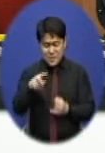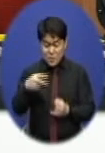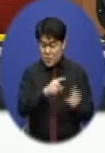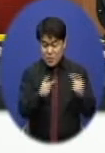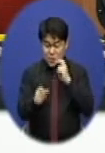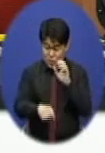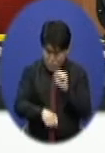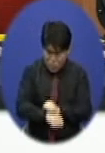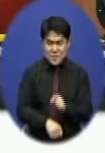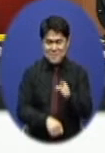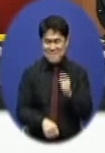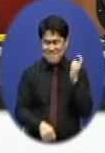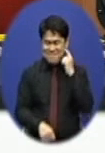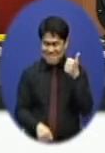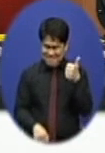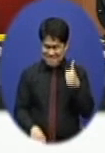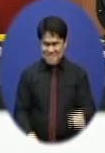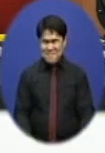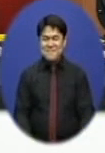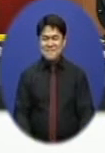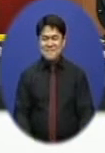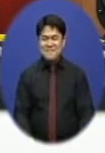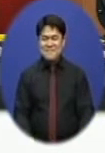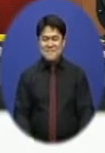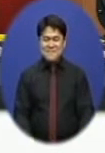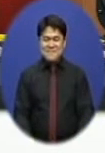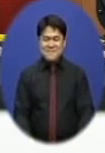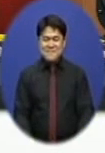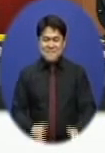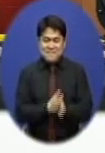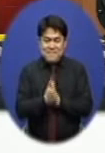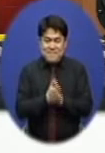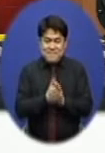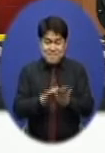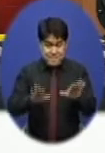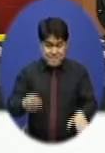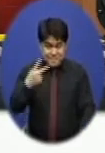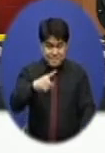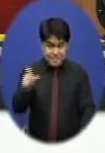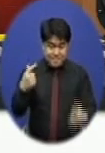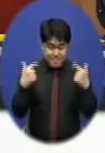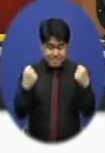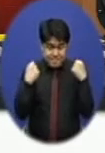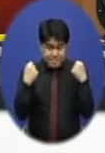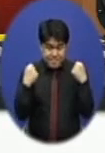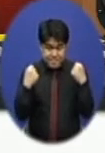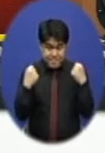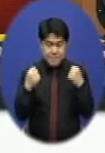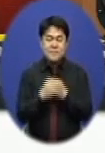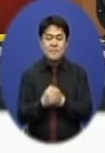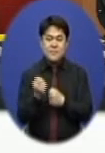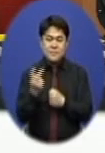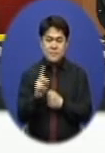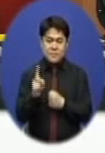같아서 네. 네, 듣기가 좋습니다 네, 아유, 고맙습니다 예. 자 아버님 새해도 늘 건강하시고 네 건강하시고